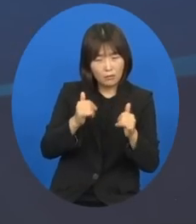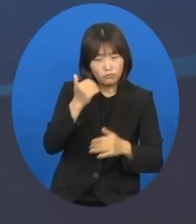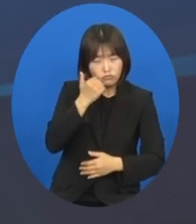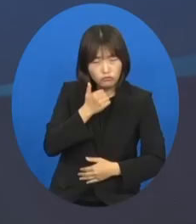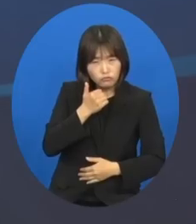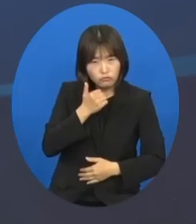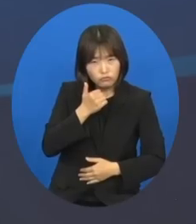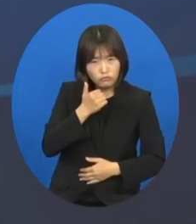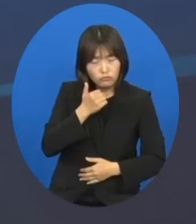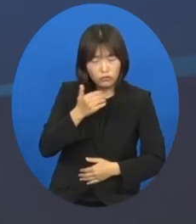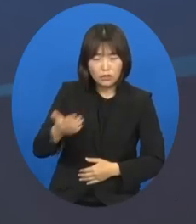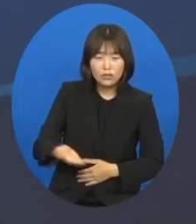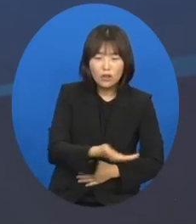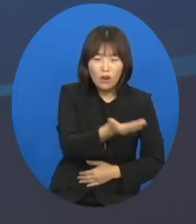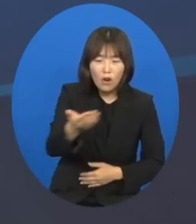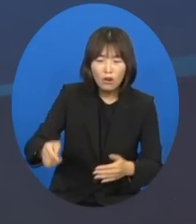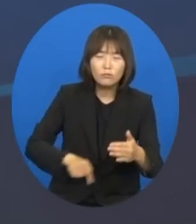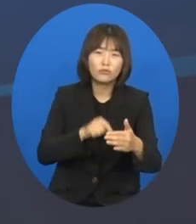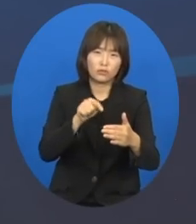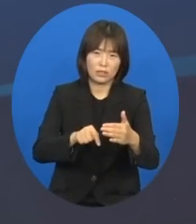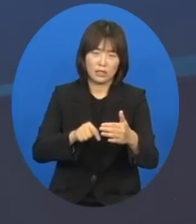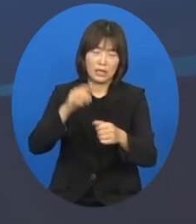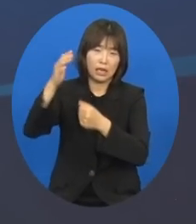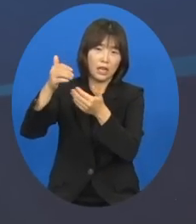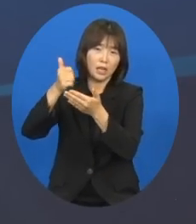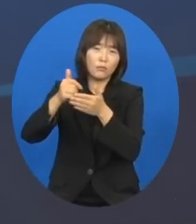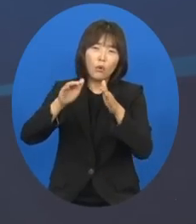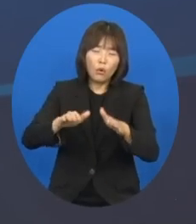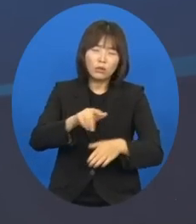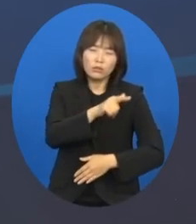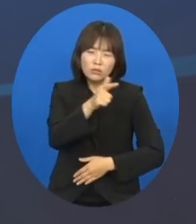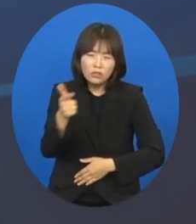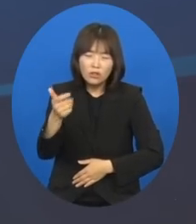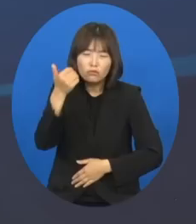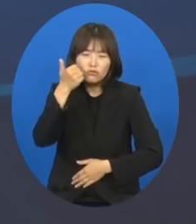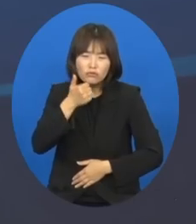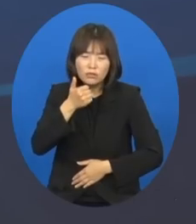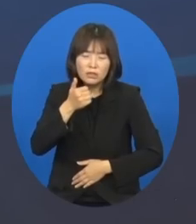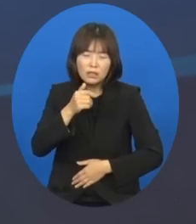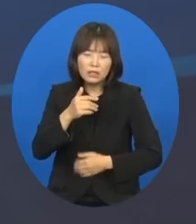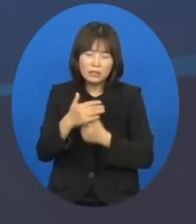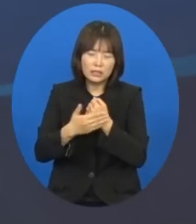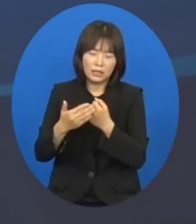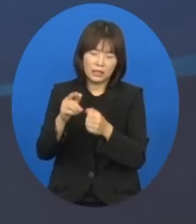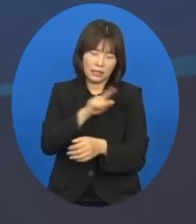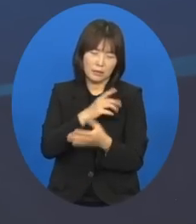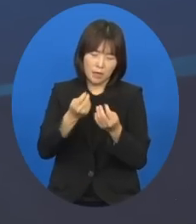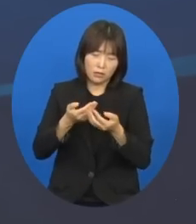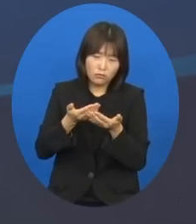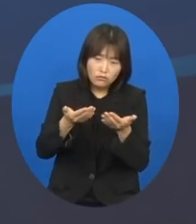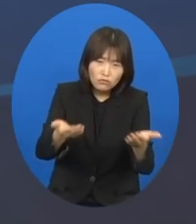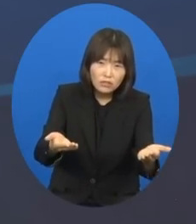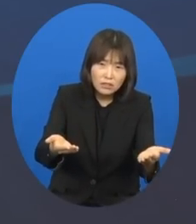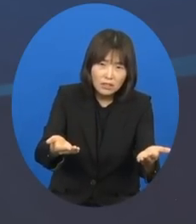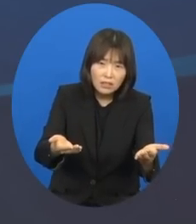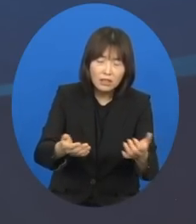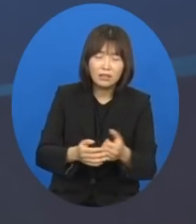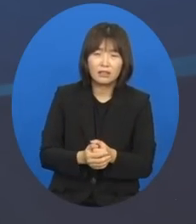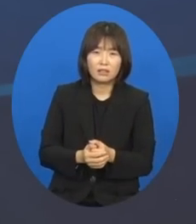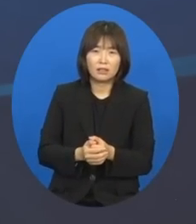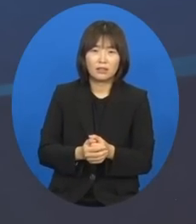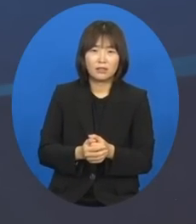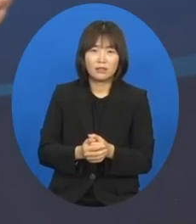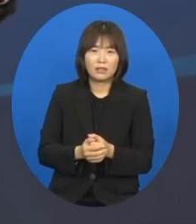많이 앉아 있는 여러분 중에 하나님은 오늘 저녁 누구에게 은혜를 가장 많이 주실까요 은혜가 필요하다고 가장